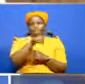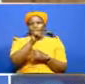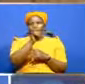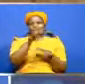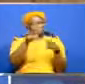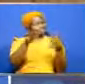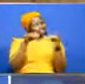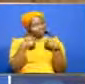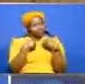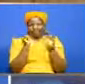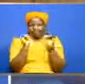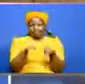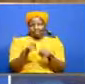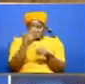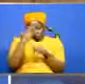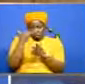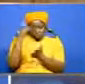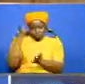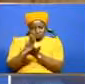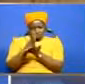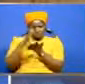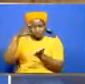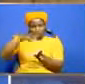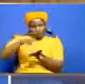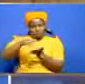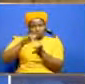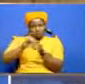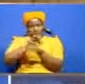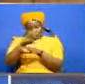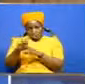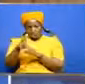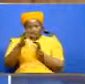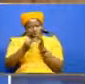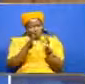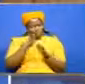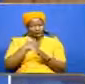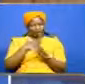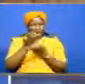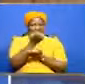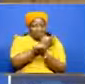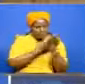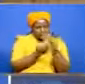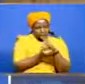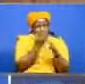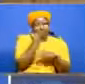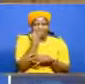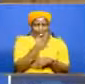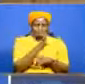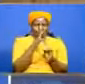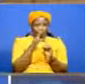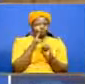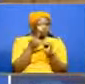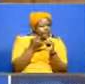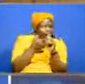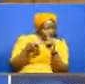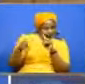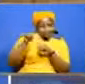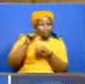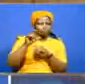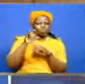economic reality under COVID. If our economy grew by plus